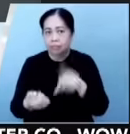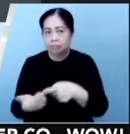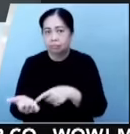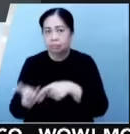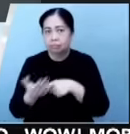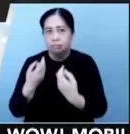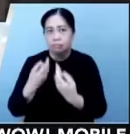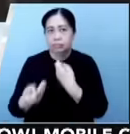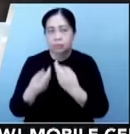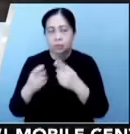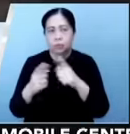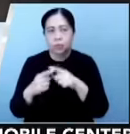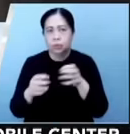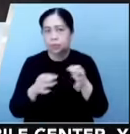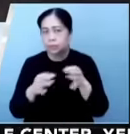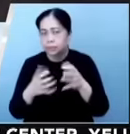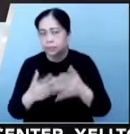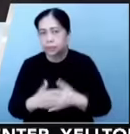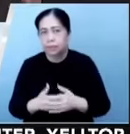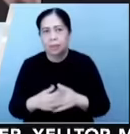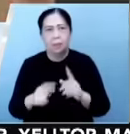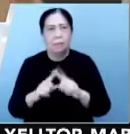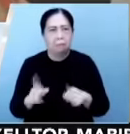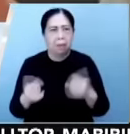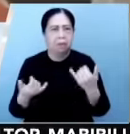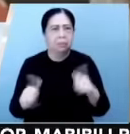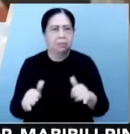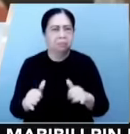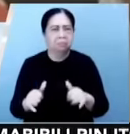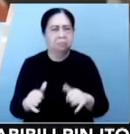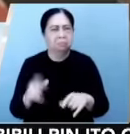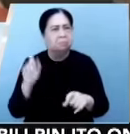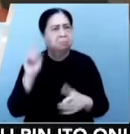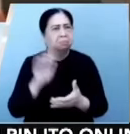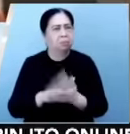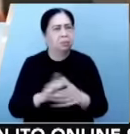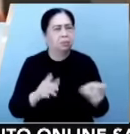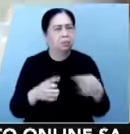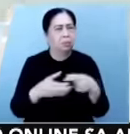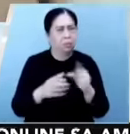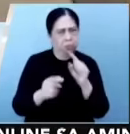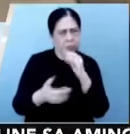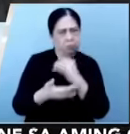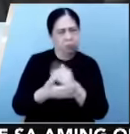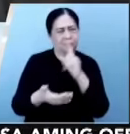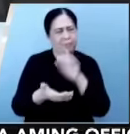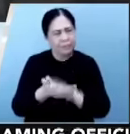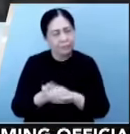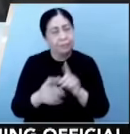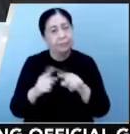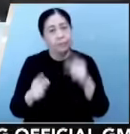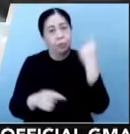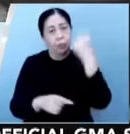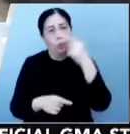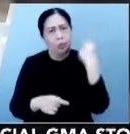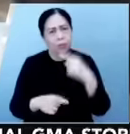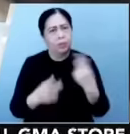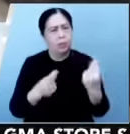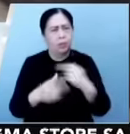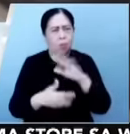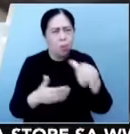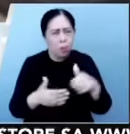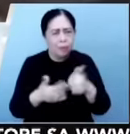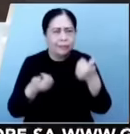para magpaliwanag. Pero di nakumbinsi sa dahilan nito ang komite. Paliwanag pa ni Zubiri, ginawa raw ang lahat ng Senado